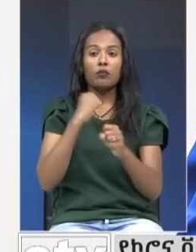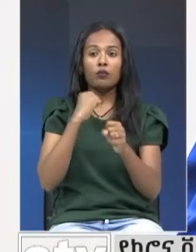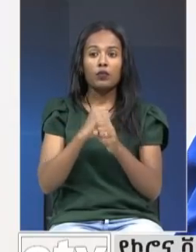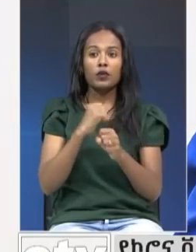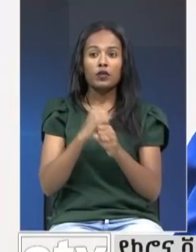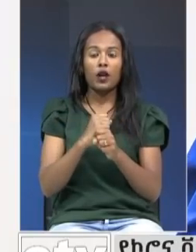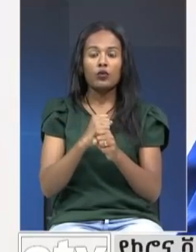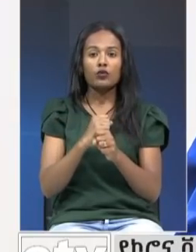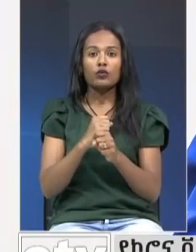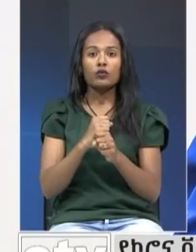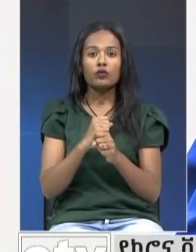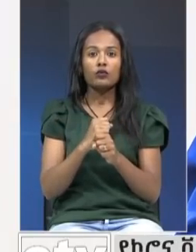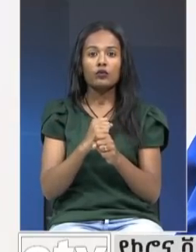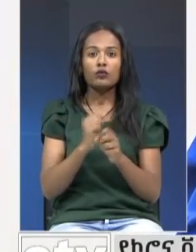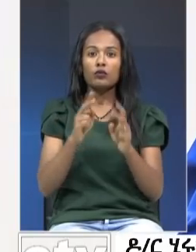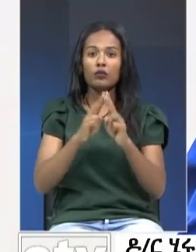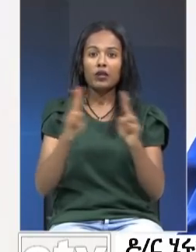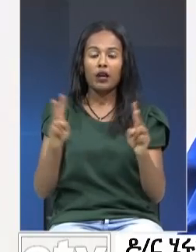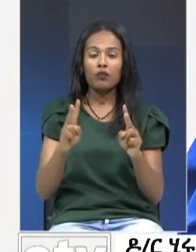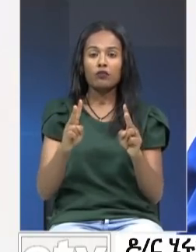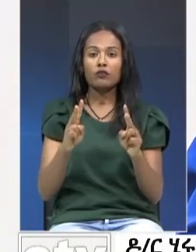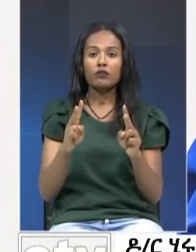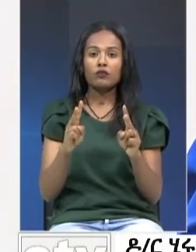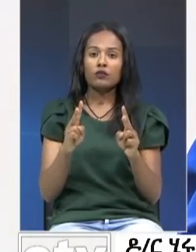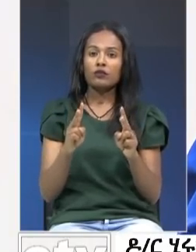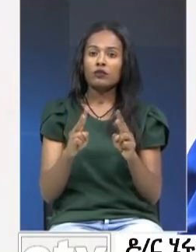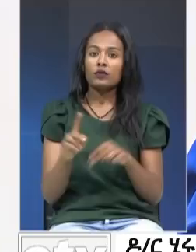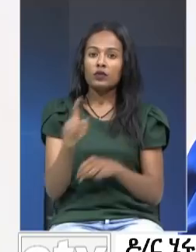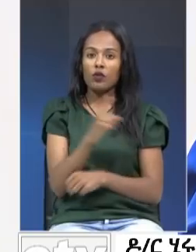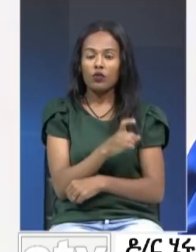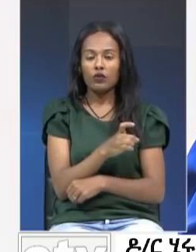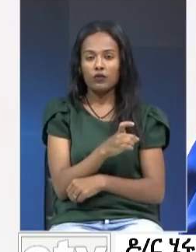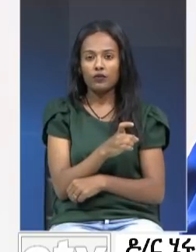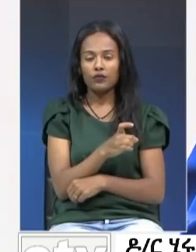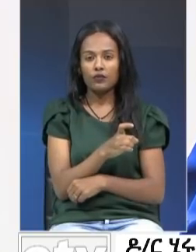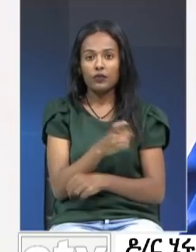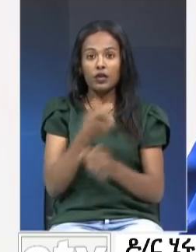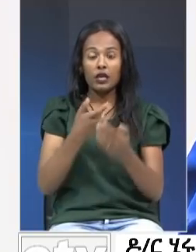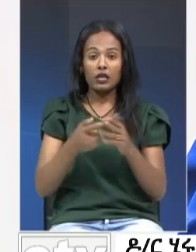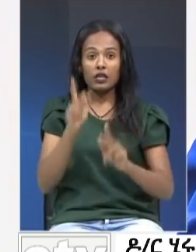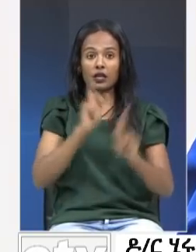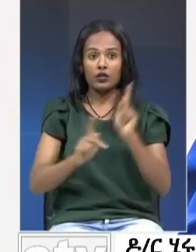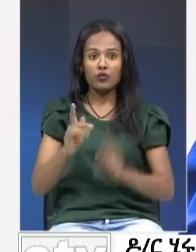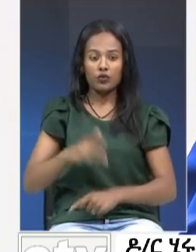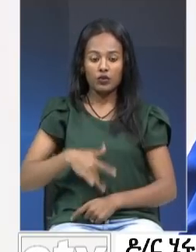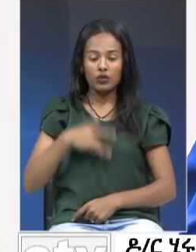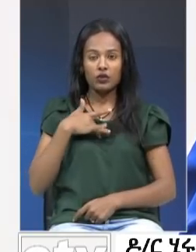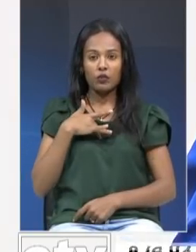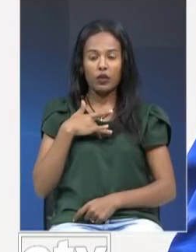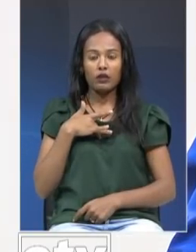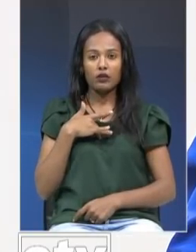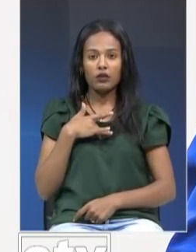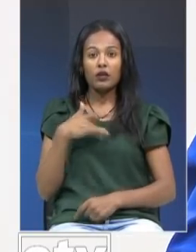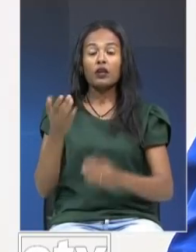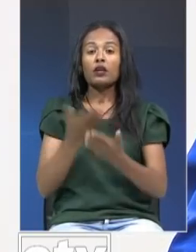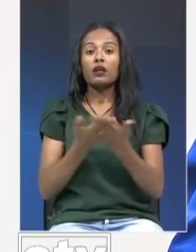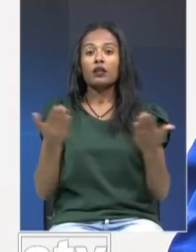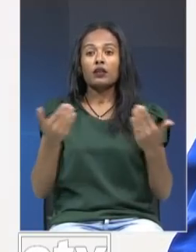ብዙ ህዝብ የያዛችሁ ስለሆናችሁ የህዝቡን ስሜት የት